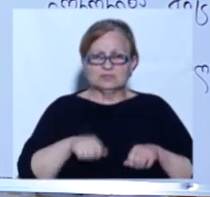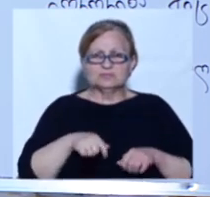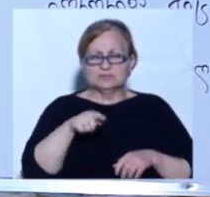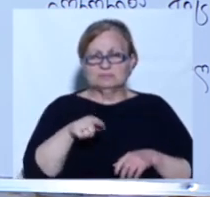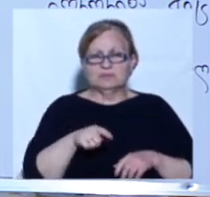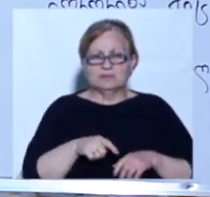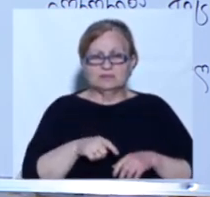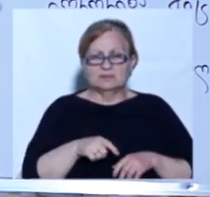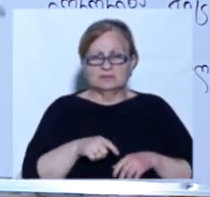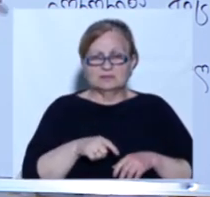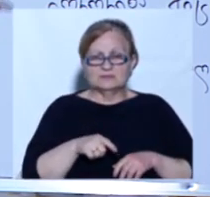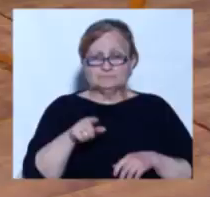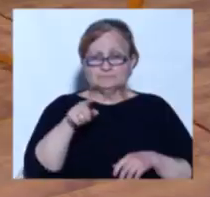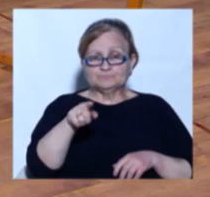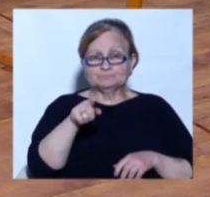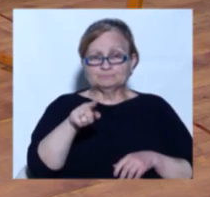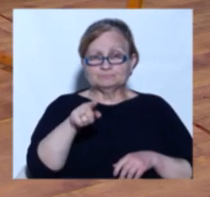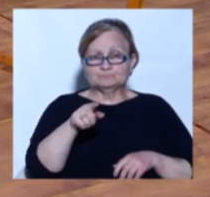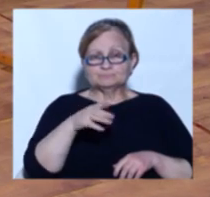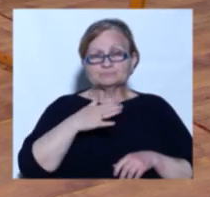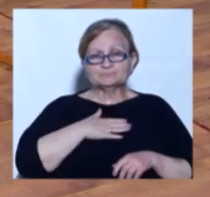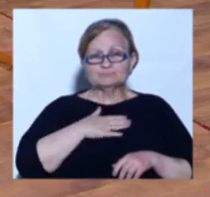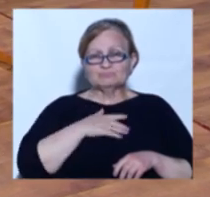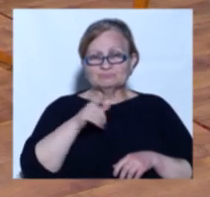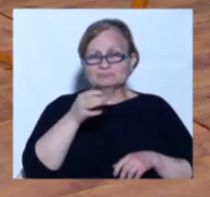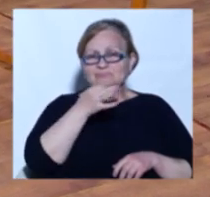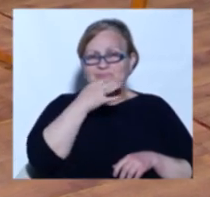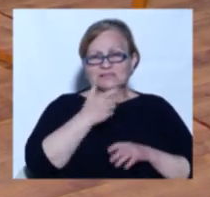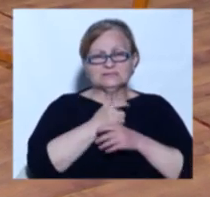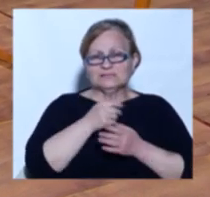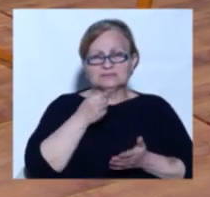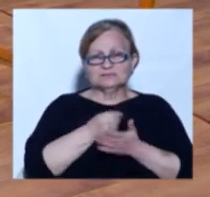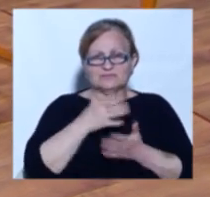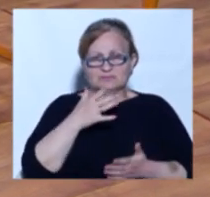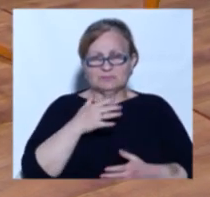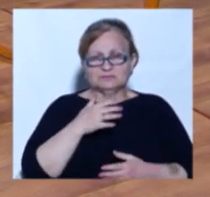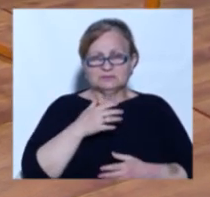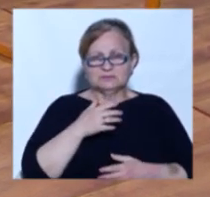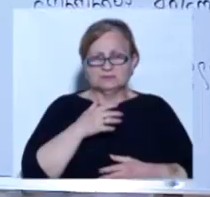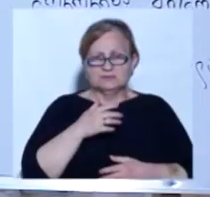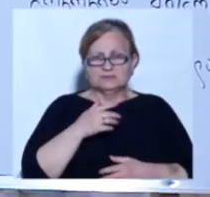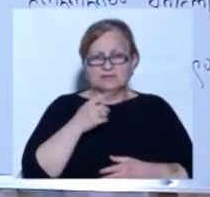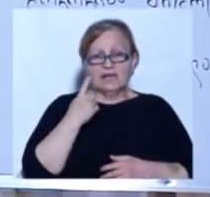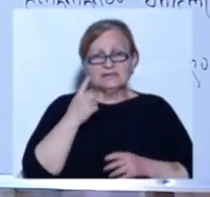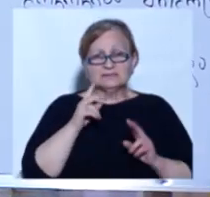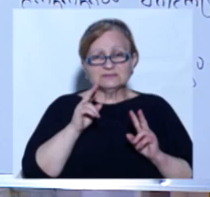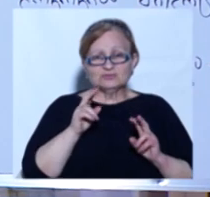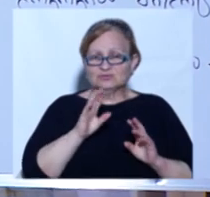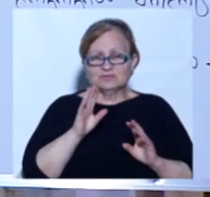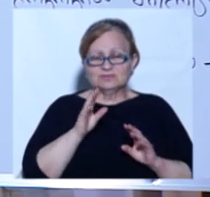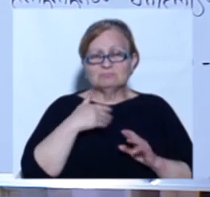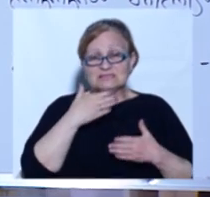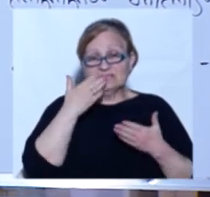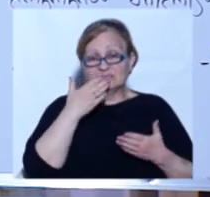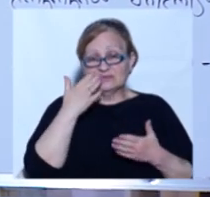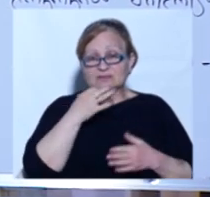შესაძლებელია. აი ეს ჰაიკუ არის ჩემთვის ძალიან ძვირფასი არაერთი ნიშნით. მოდი